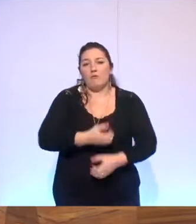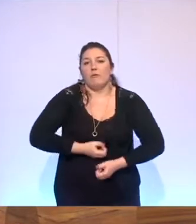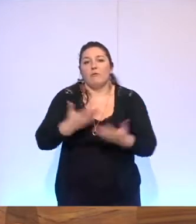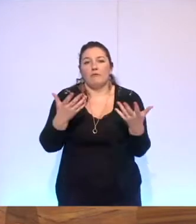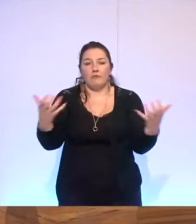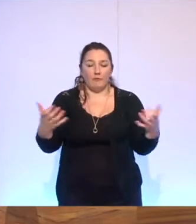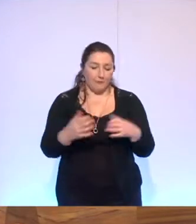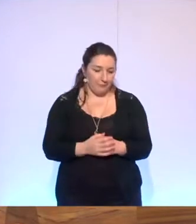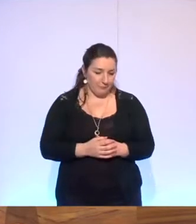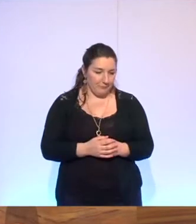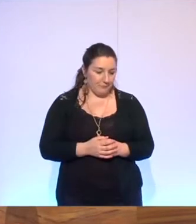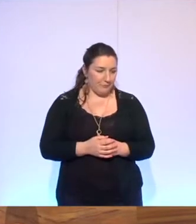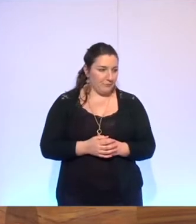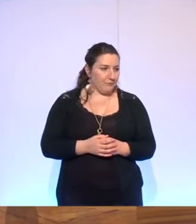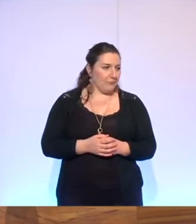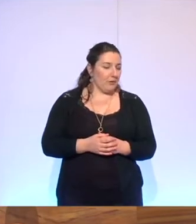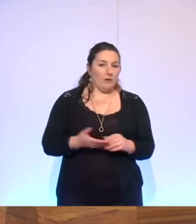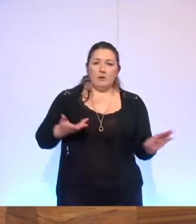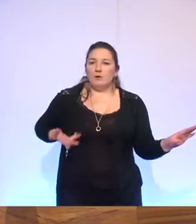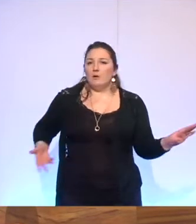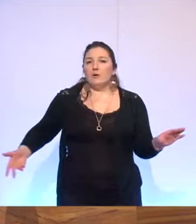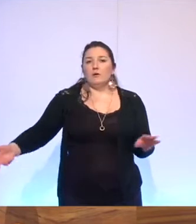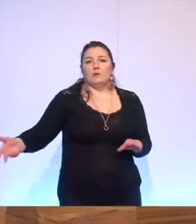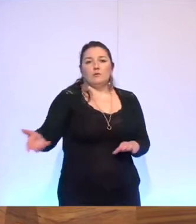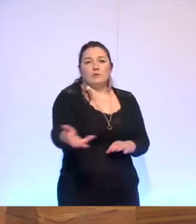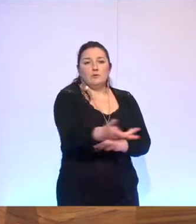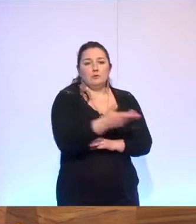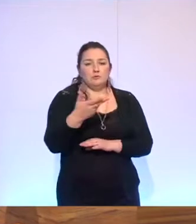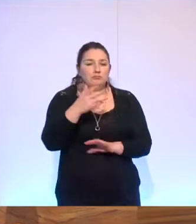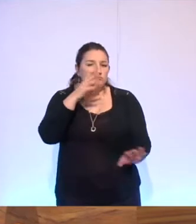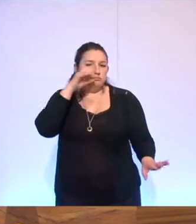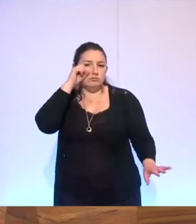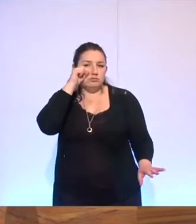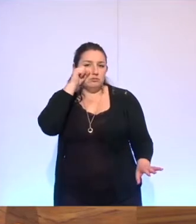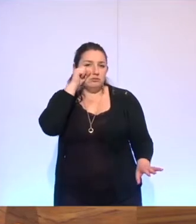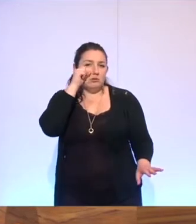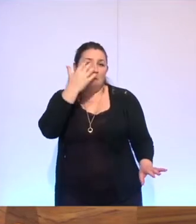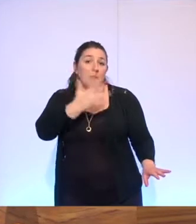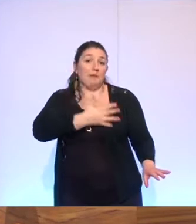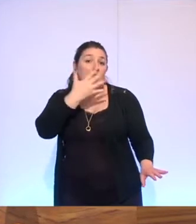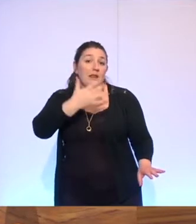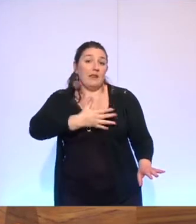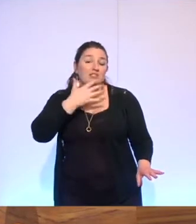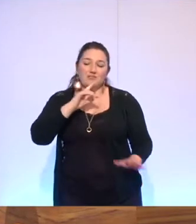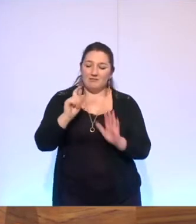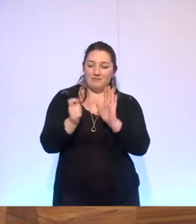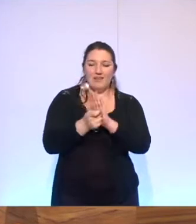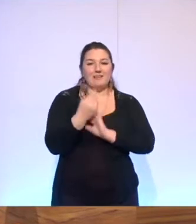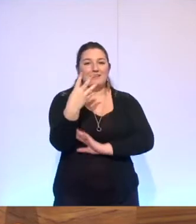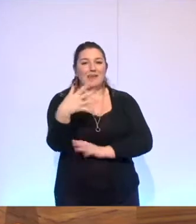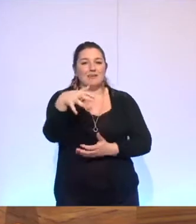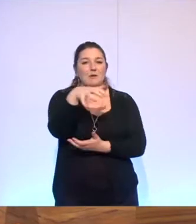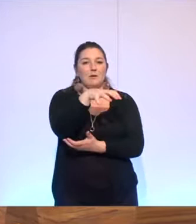Nous avons tous appris que les privilèges ont été abolis une certaine nuit du 4